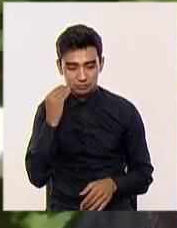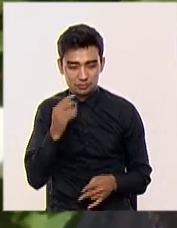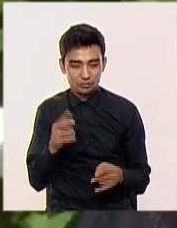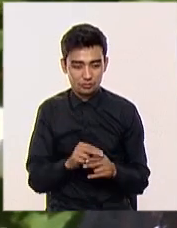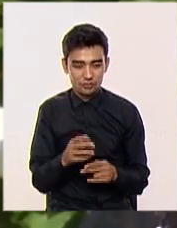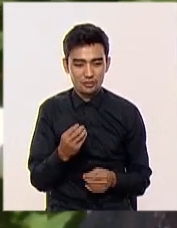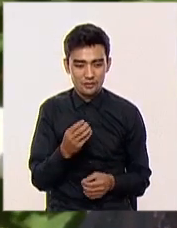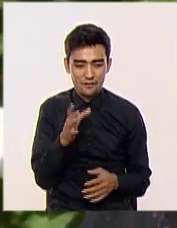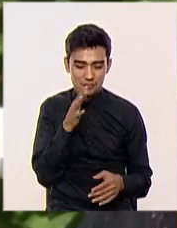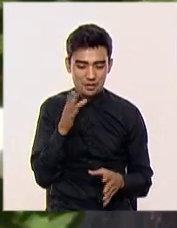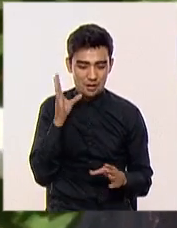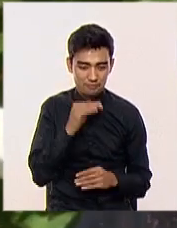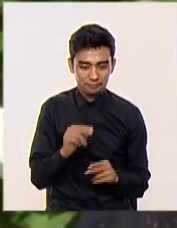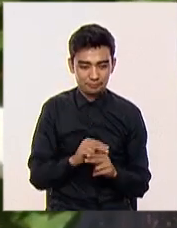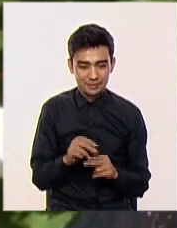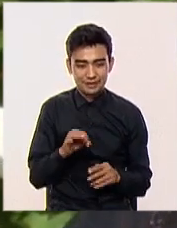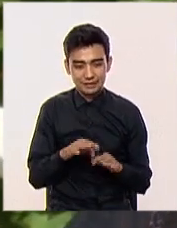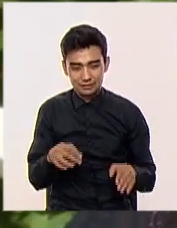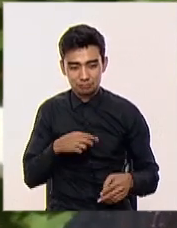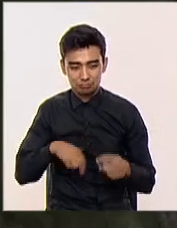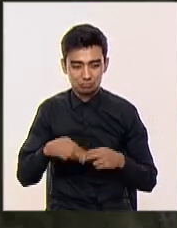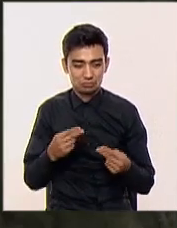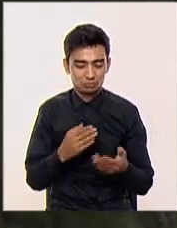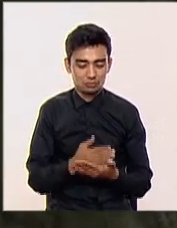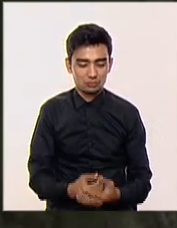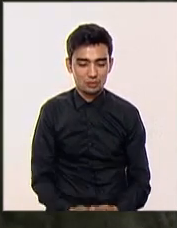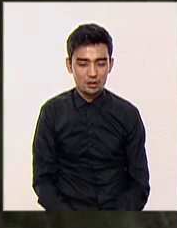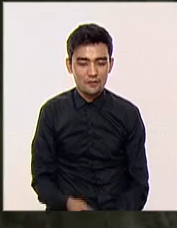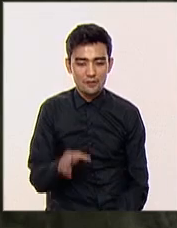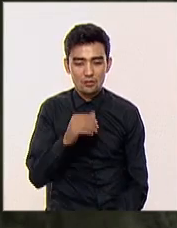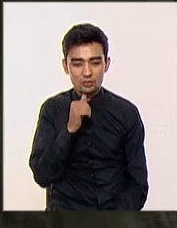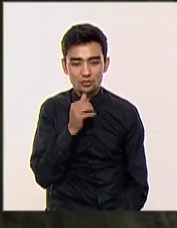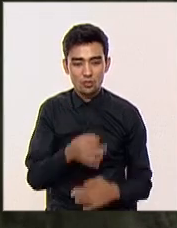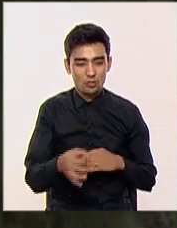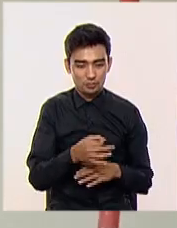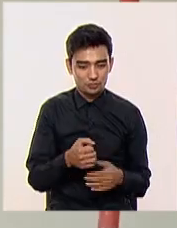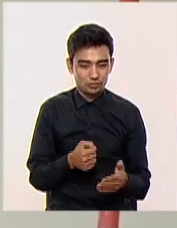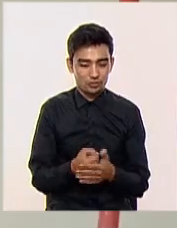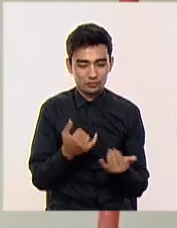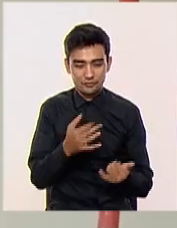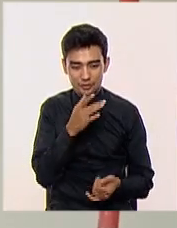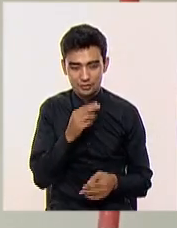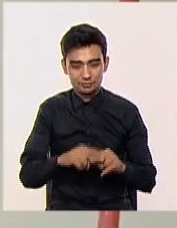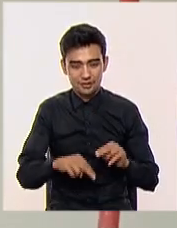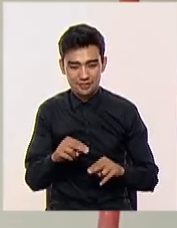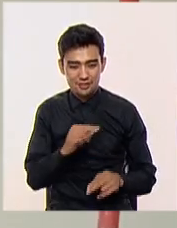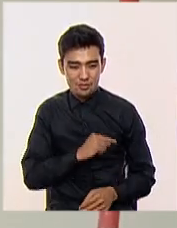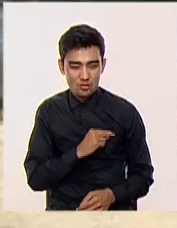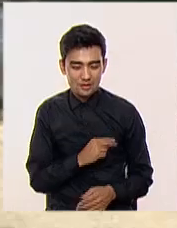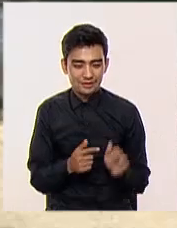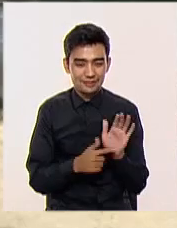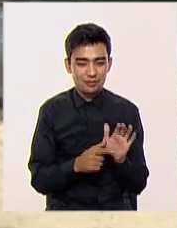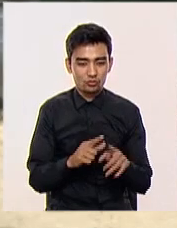как говорится, еще позволяет. Детки наши бегают. Всего в Костанайской области до сих пор продолжаются строительные работы в